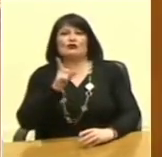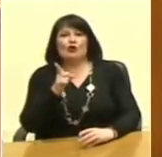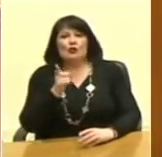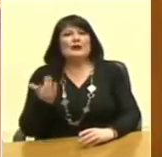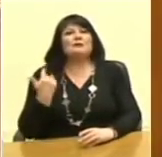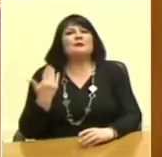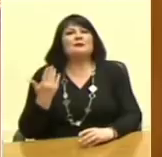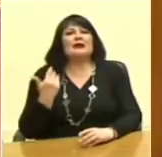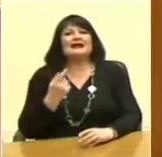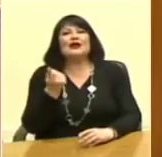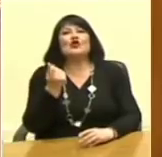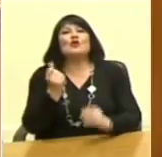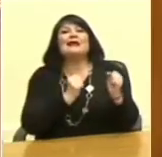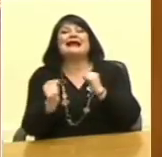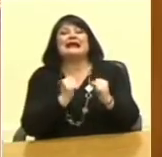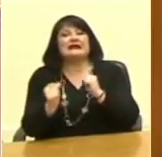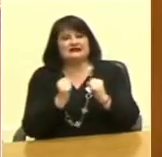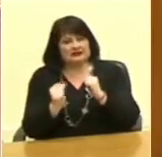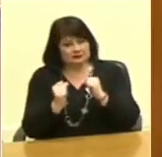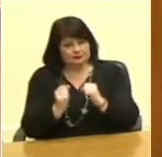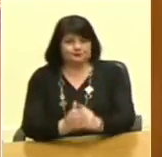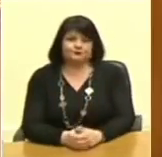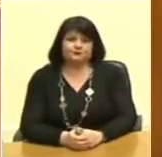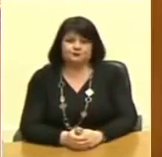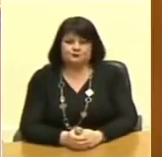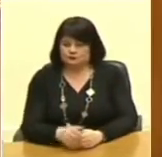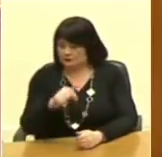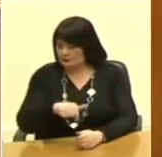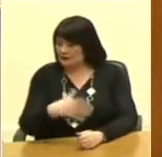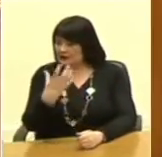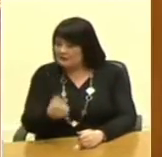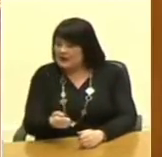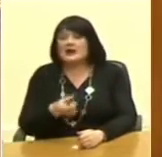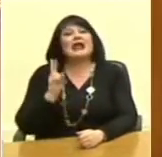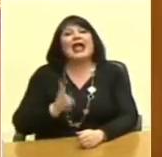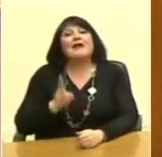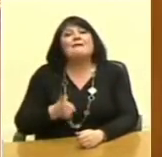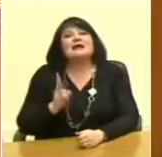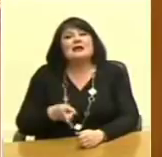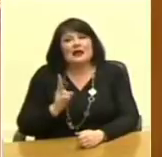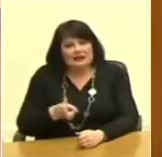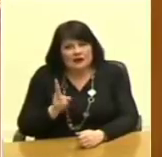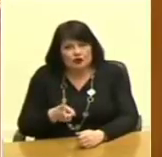σφοδρότατη οικονομική κρίση. Ενώ υπάρχουν κίνδυνοι να ενισχυθούν δυνάμεις